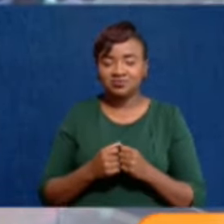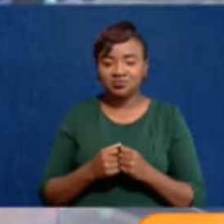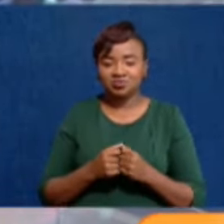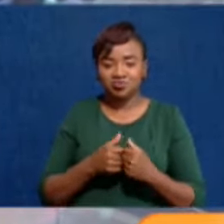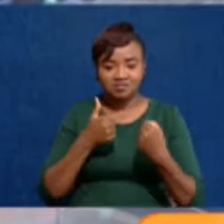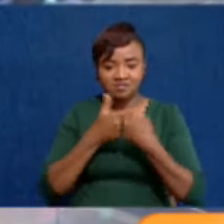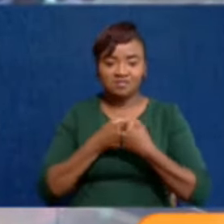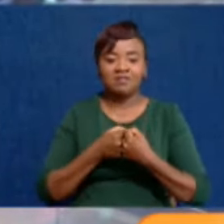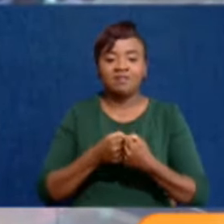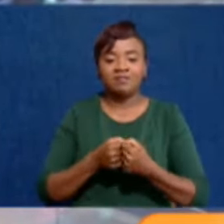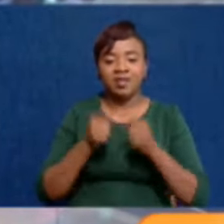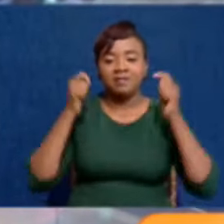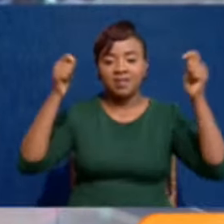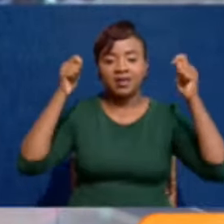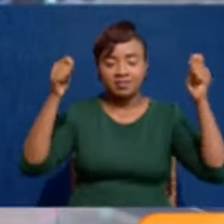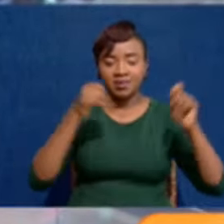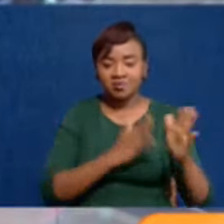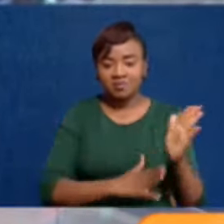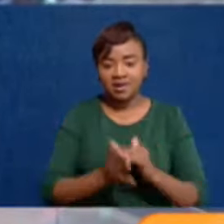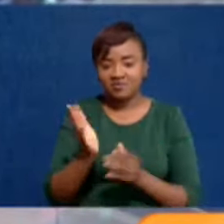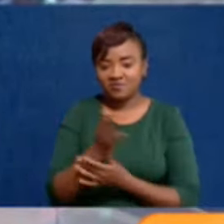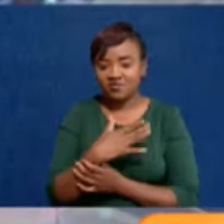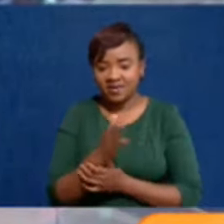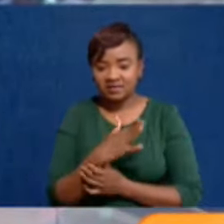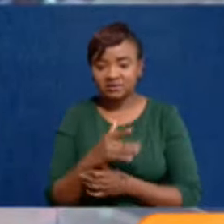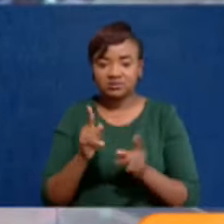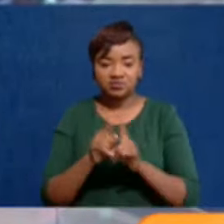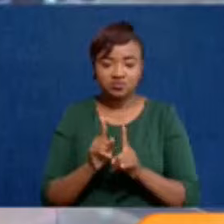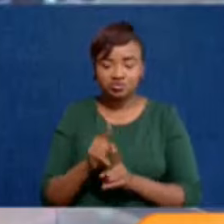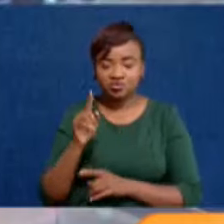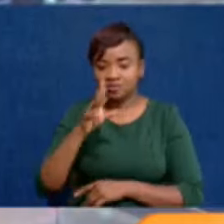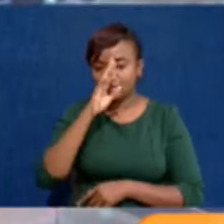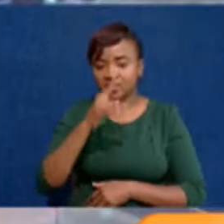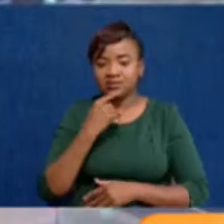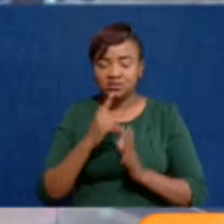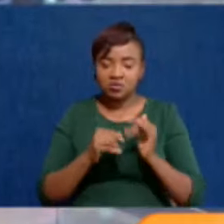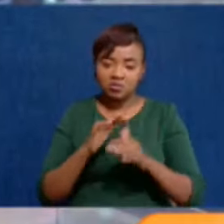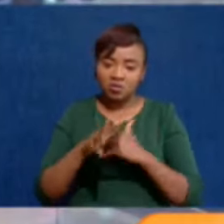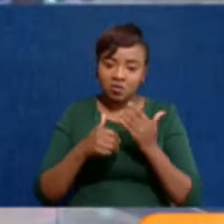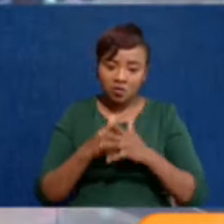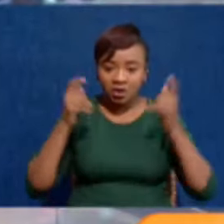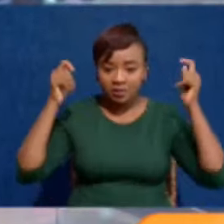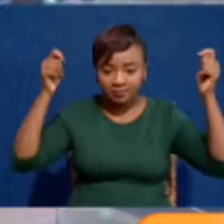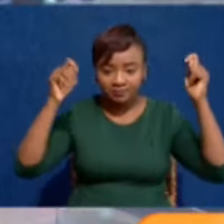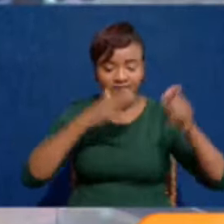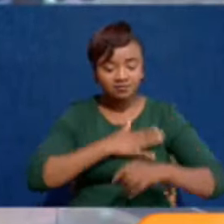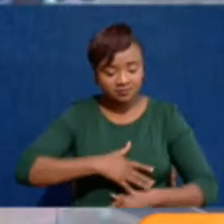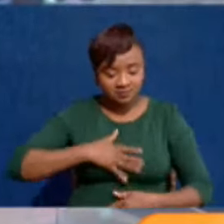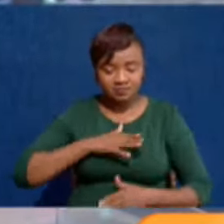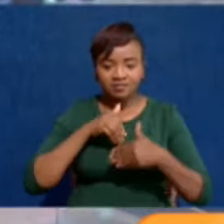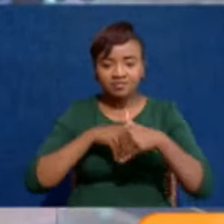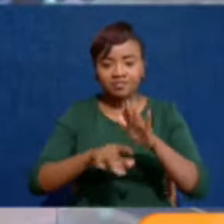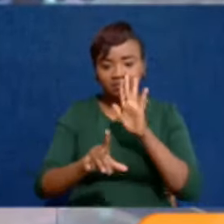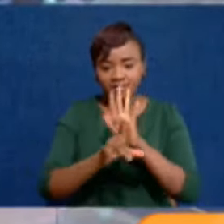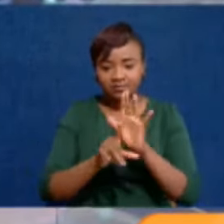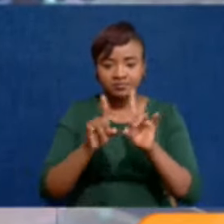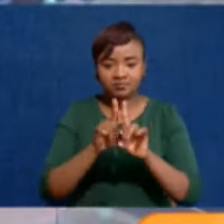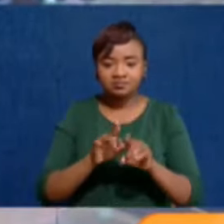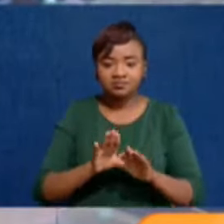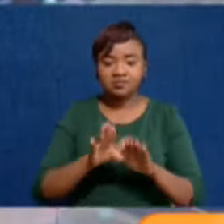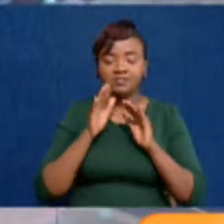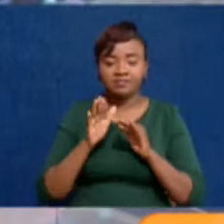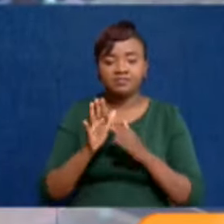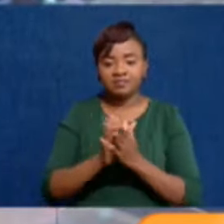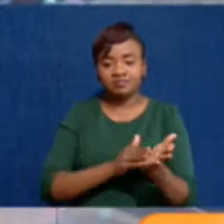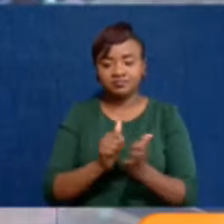Masengeli, ambaye pia amewarai waandamanaji na washiriki wote kuzingatia sheria na kuepuka uporaji au uharibifu wa mali.